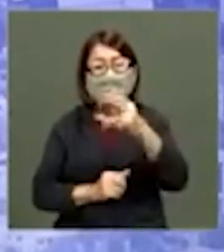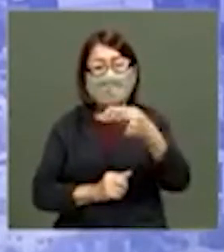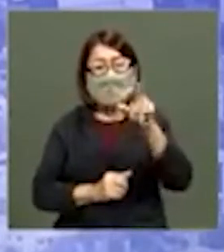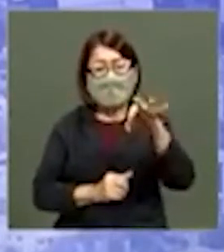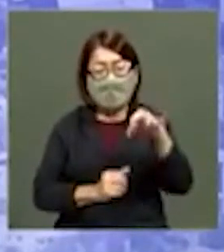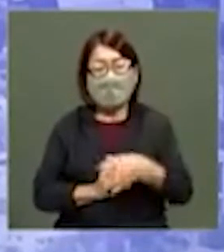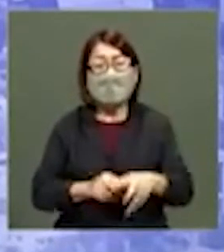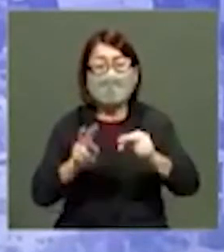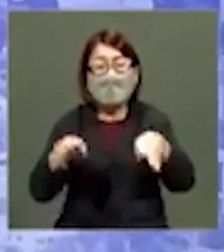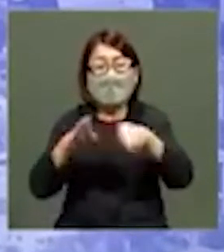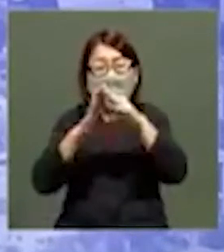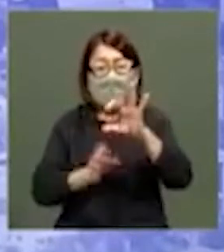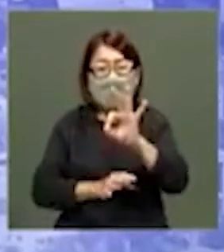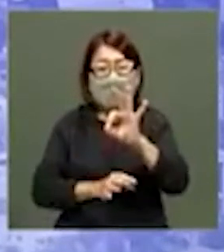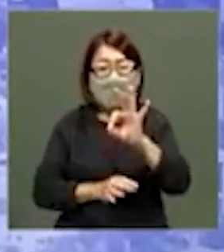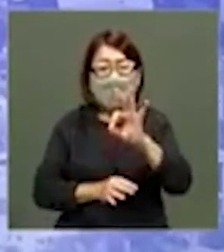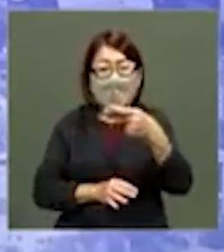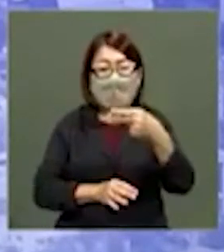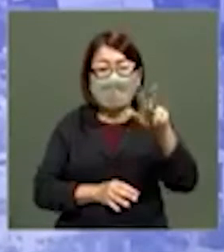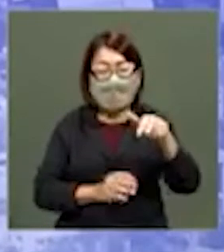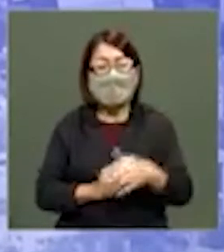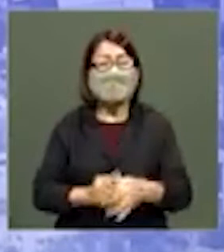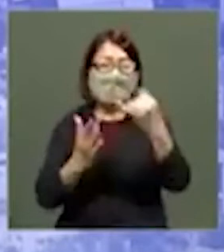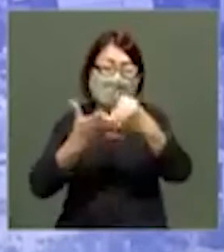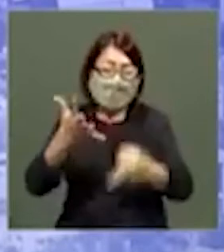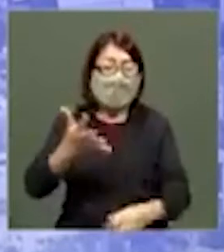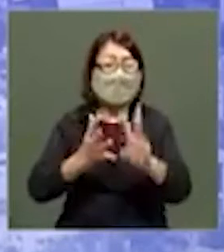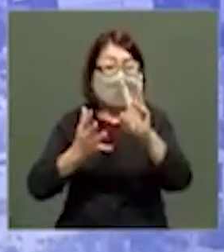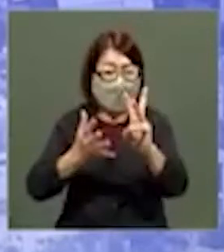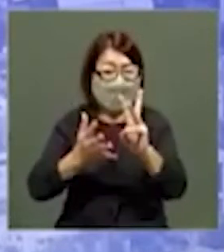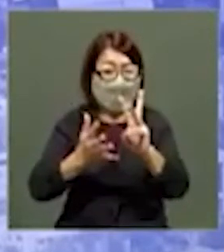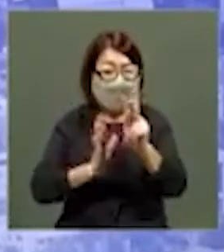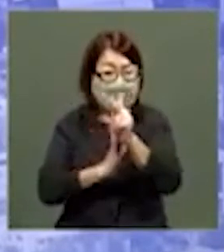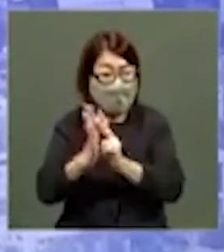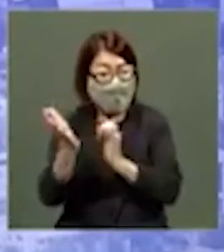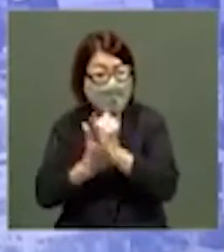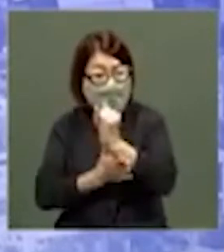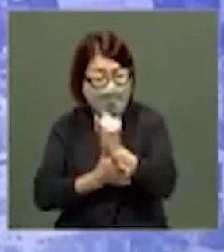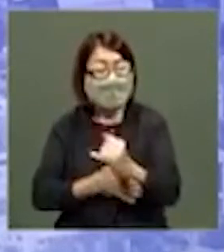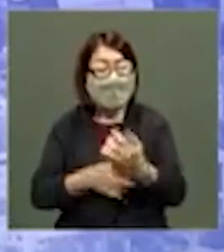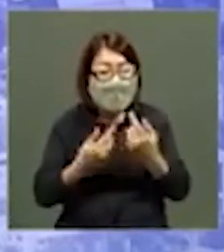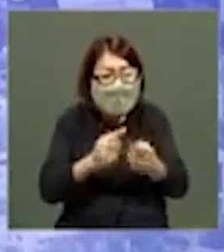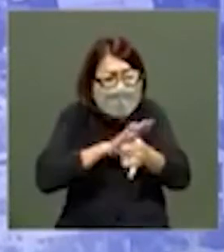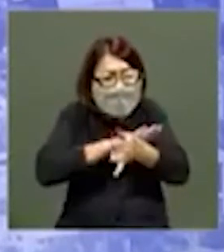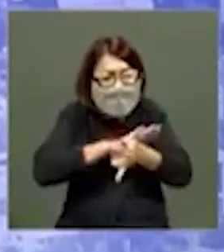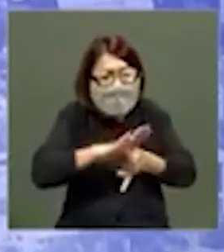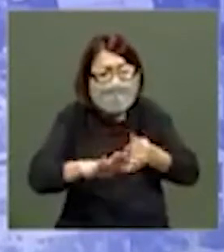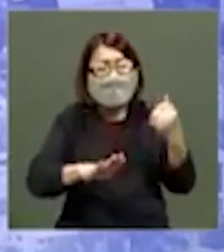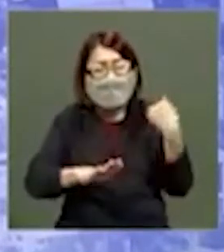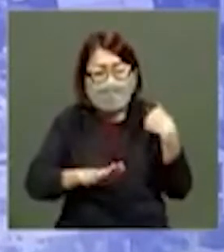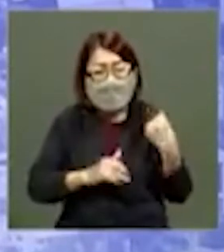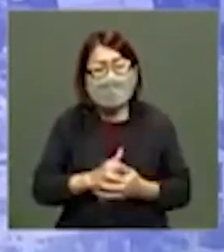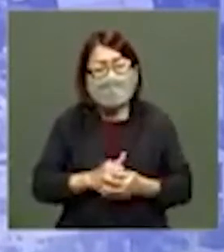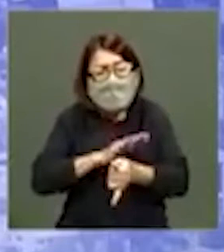ฐม 93,000 นี่คือใน6จังหวัดเนี่ยนะครับอันนี้ที่ถูกกฎหมายนะครับที่ไม่ถูกกฎหมายแล้วก็มีเข้ามาอยู่ประมาณ